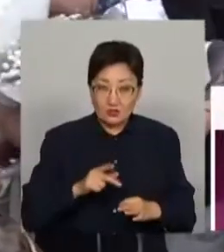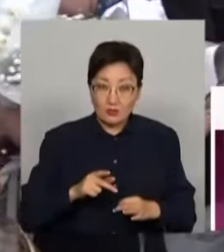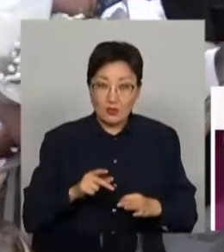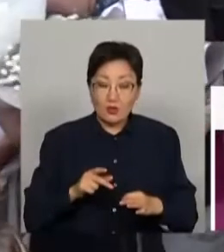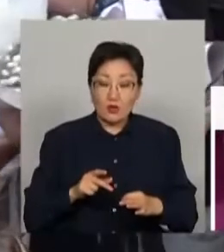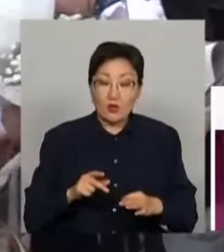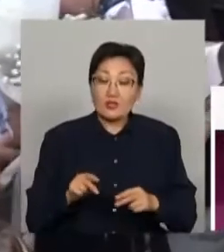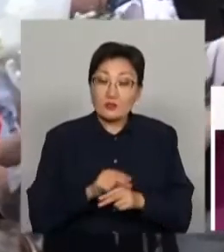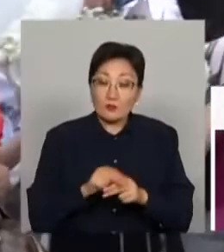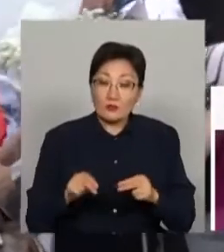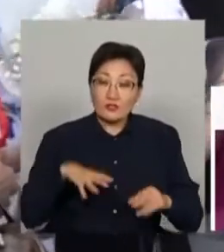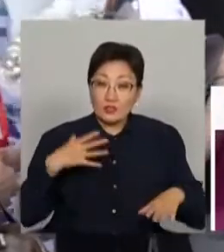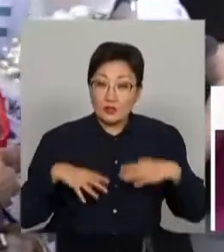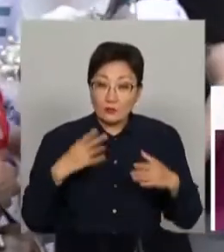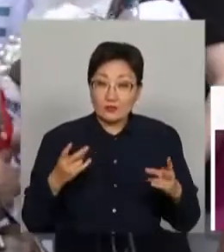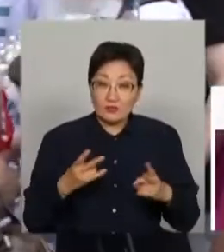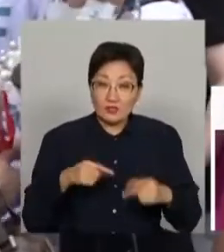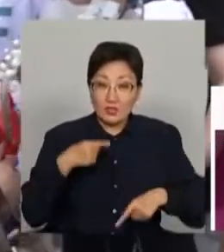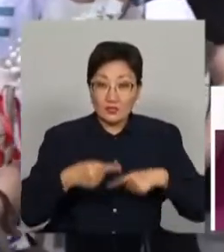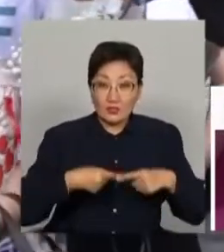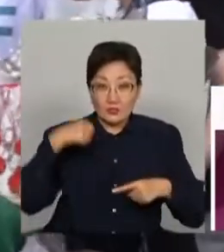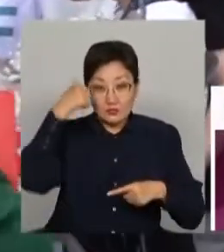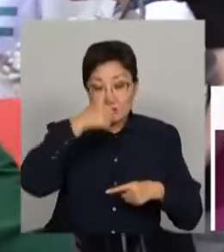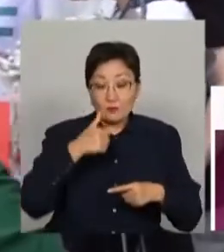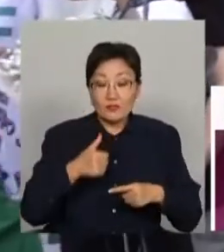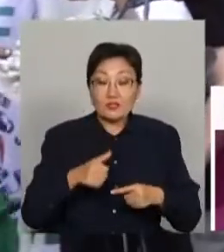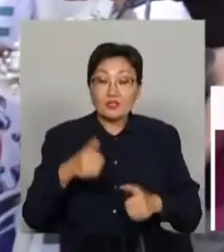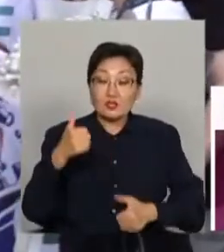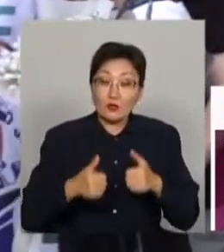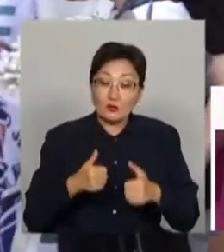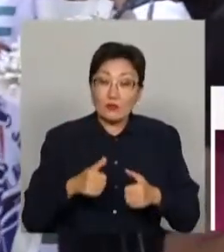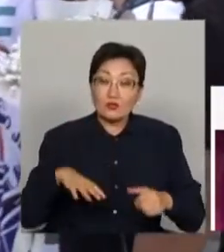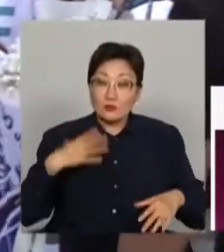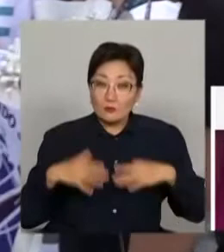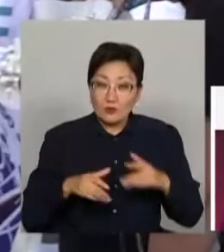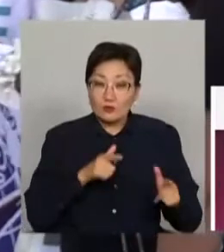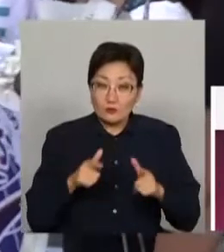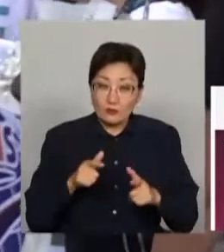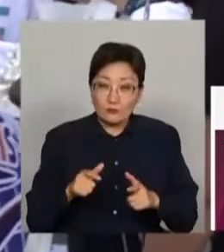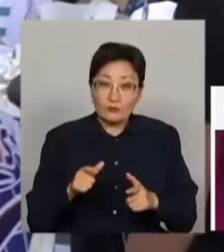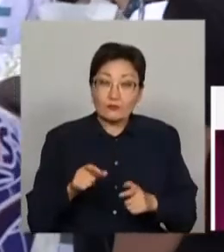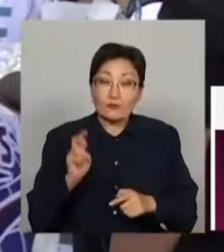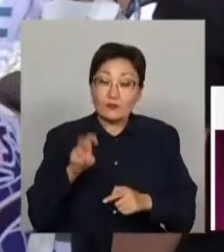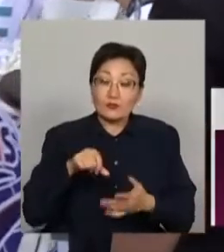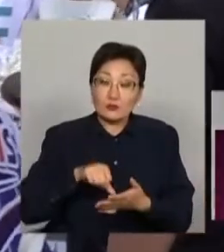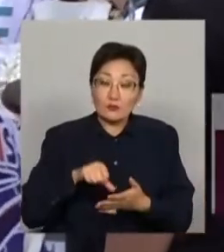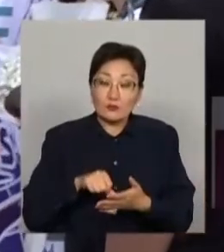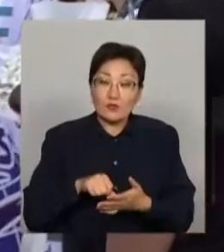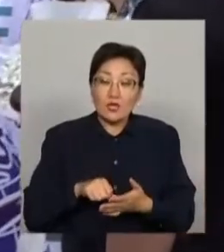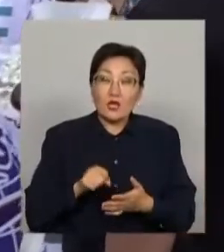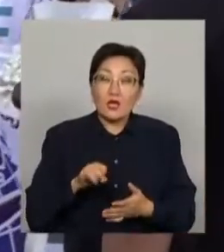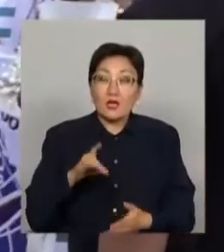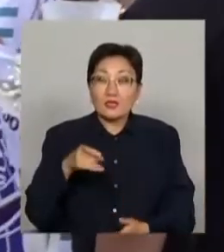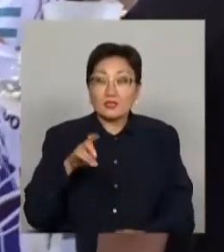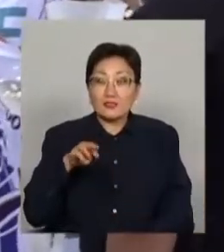дұрыстап жасап дайындау, келесі жарысқа уже дайындап шығамыз. Уже мүмкін фавориттер негізі Аргентина